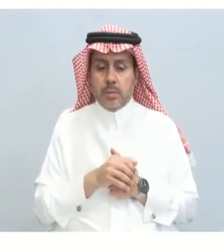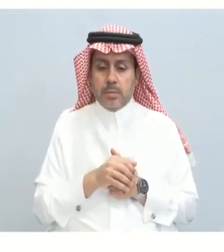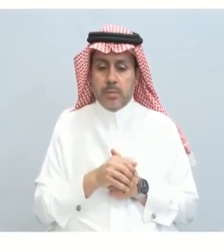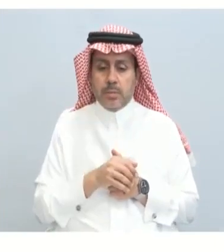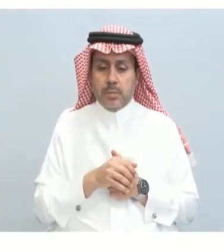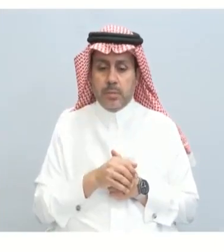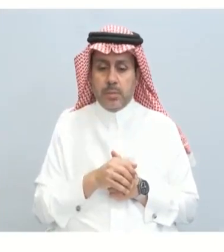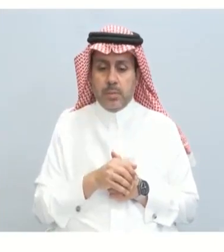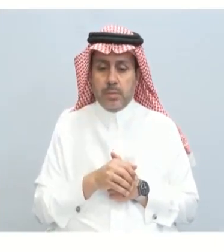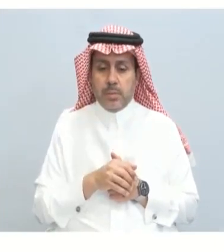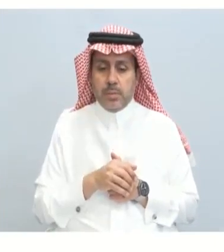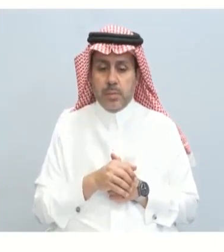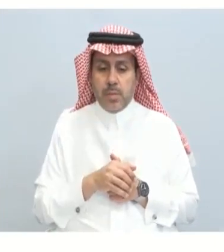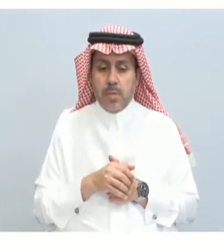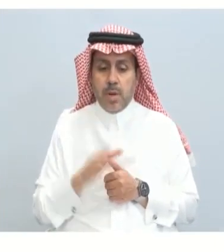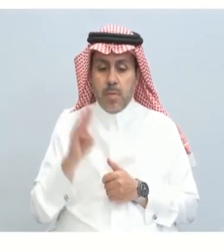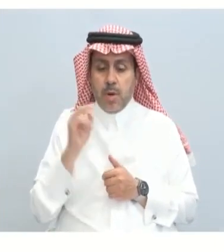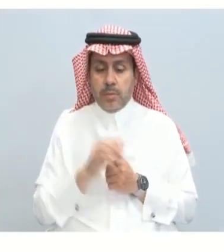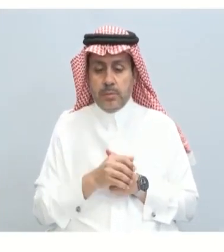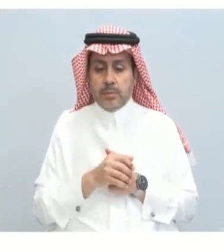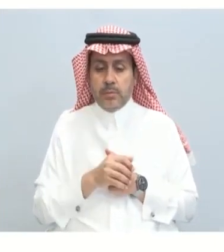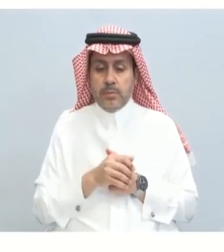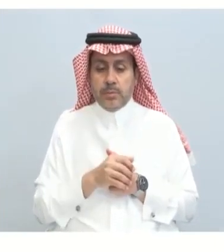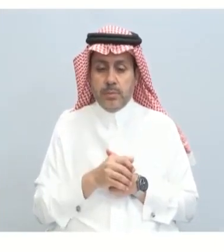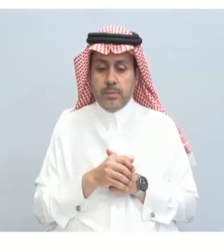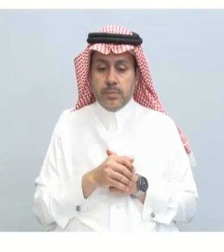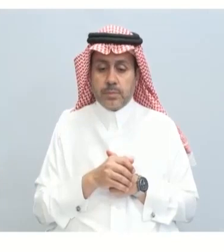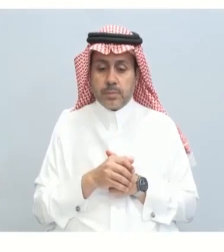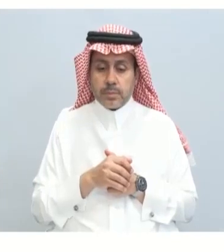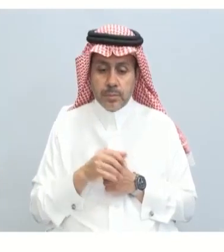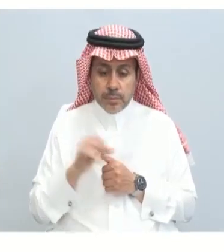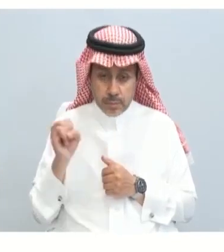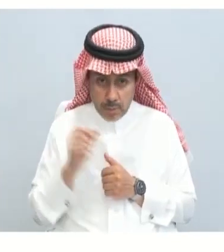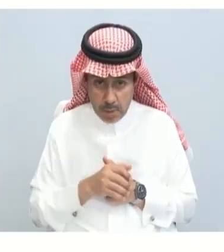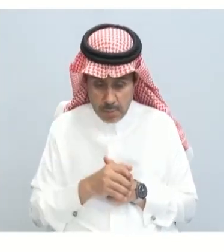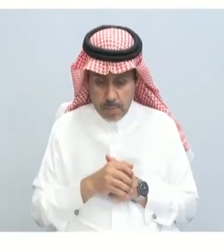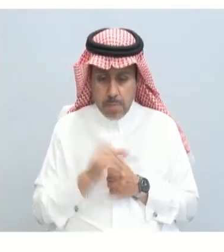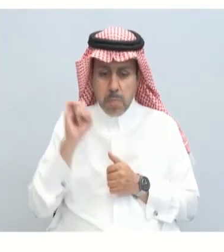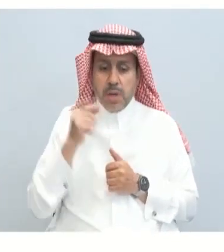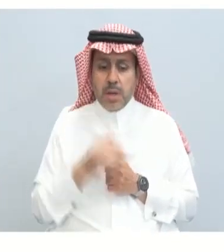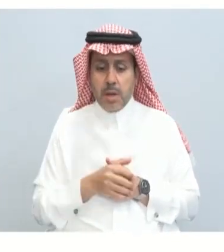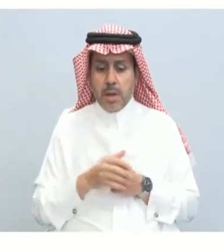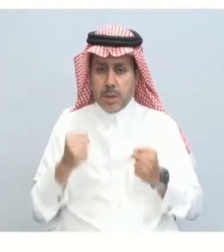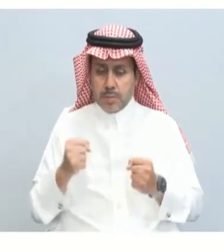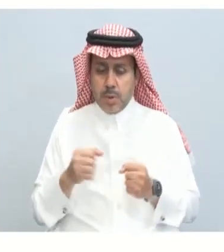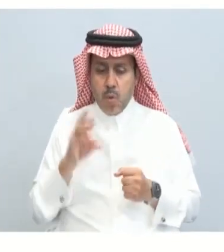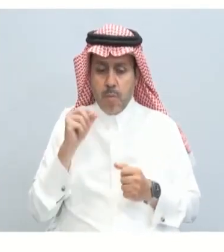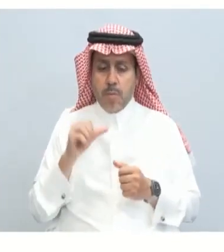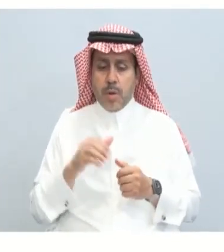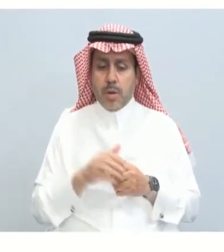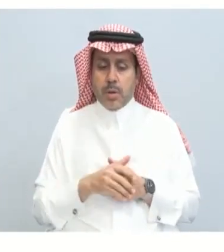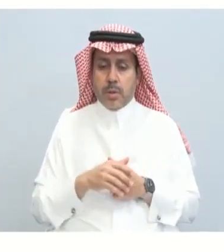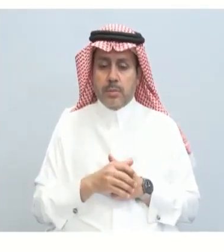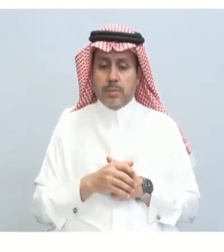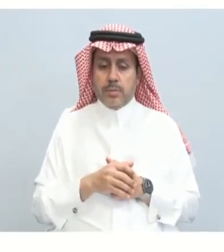نم فالمخاوف كلهن امان وقال ابو تمام من كان مرعى عزمه وهمومه روض الاماني لم